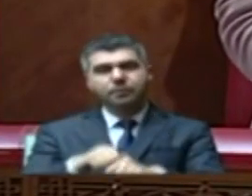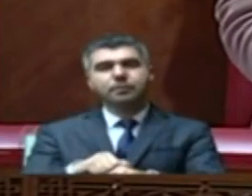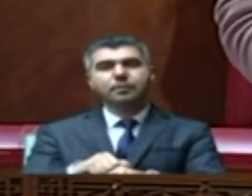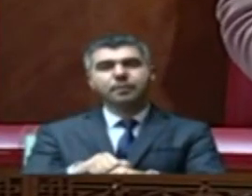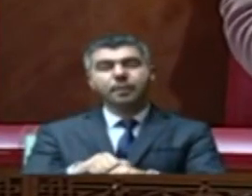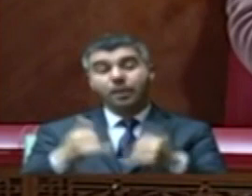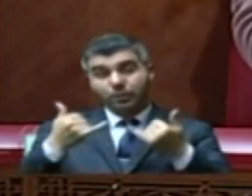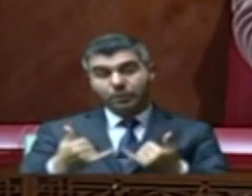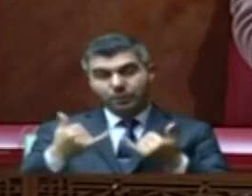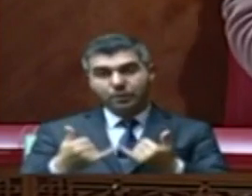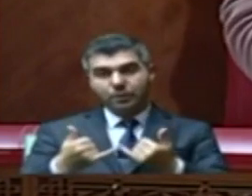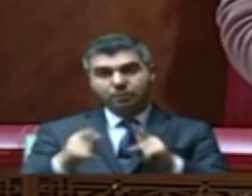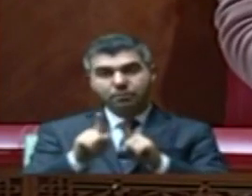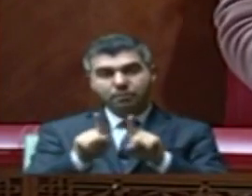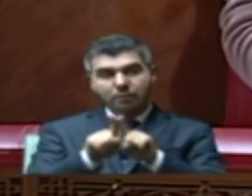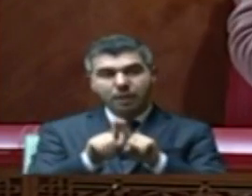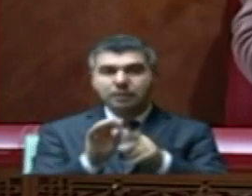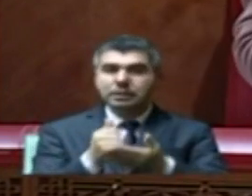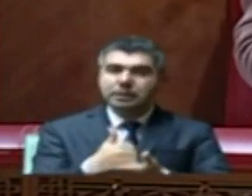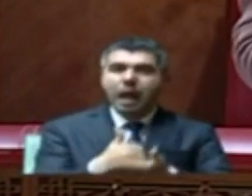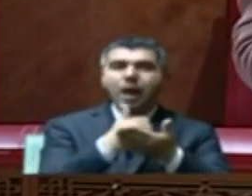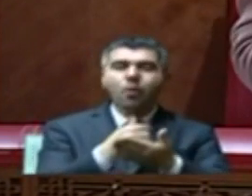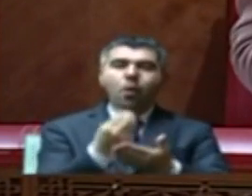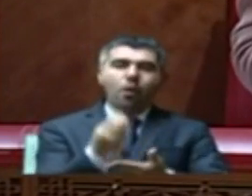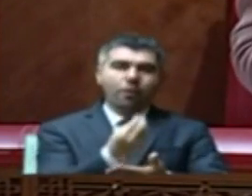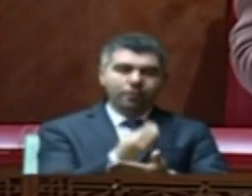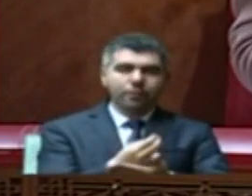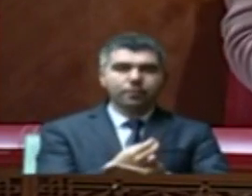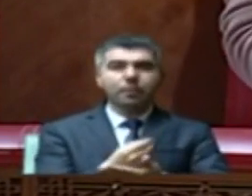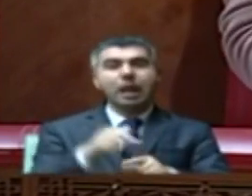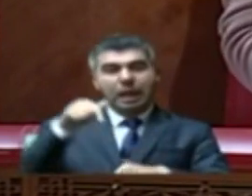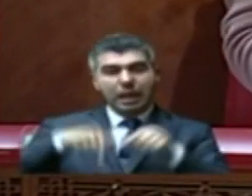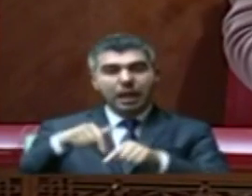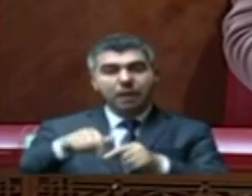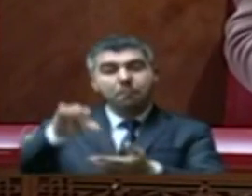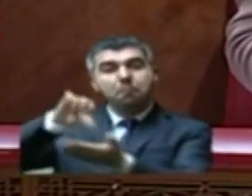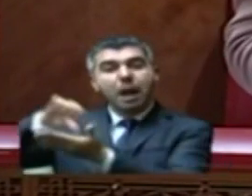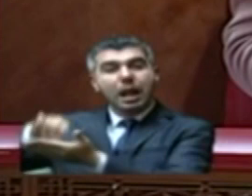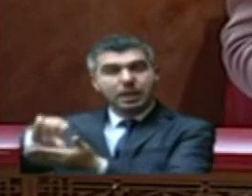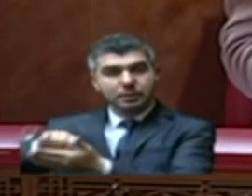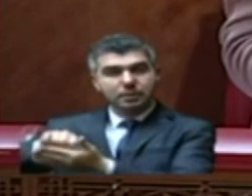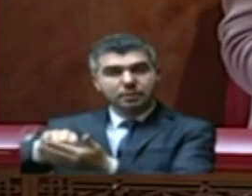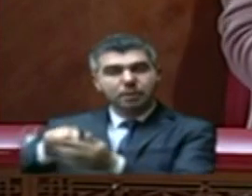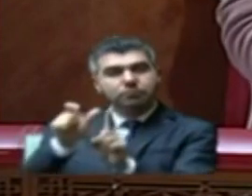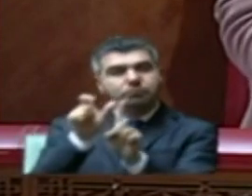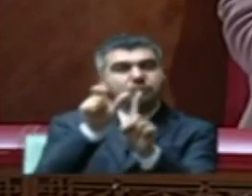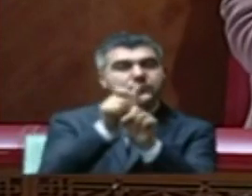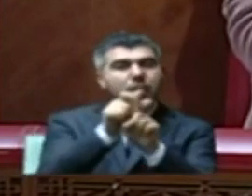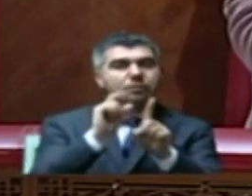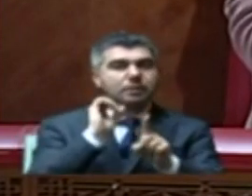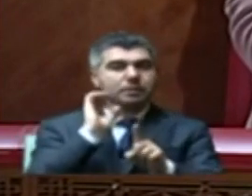اليوم كتأهل لصالح الطفل. جوج، كاينين المراكز ديال حماية الطفولة، كاين لو سامو اللي هو